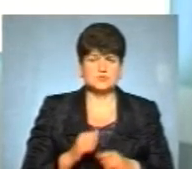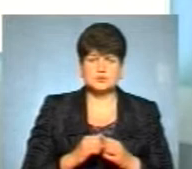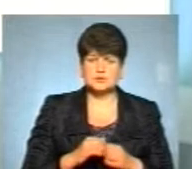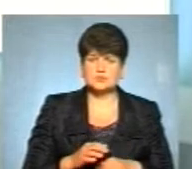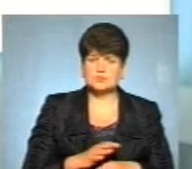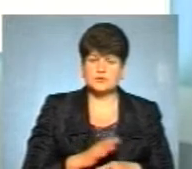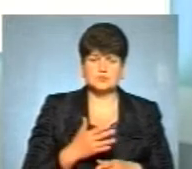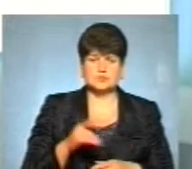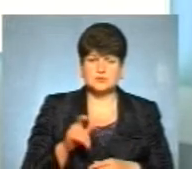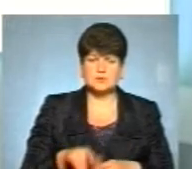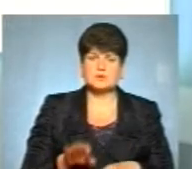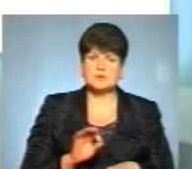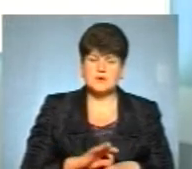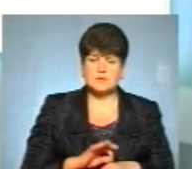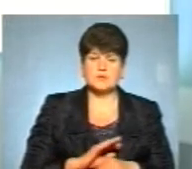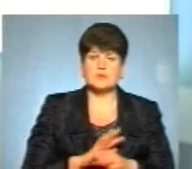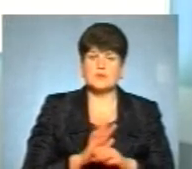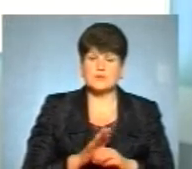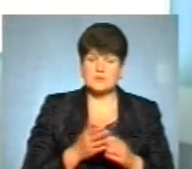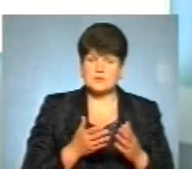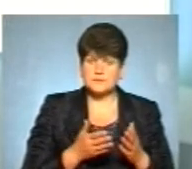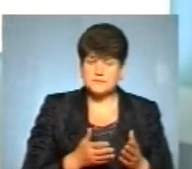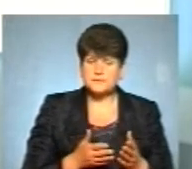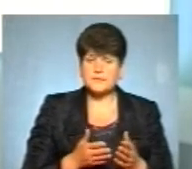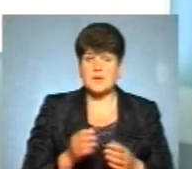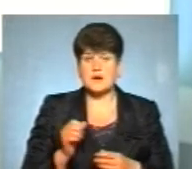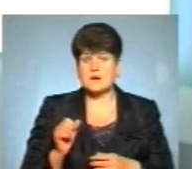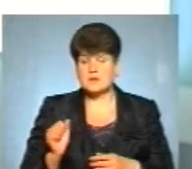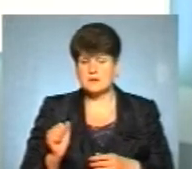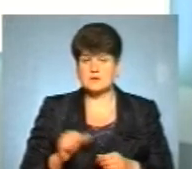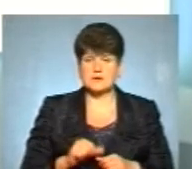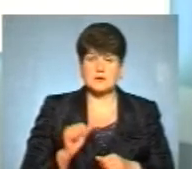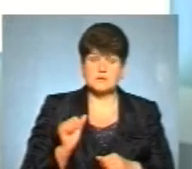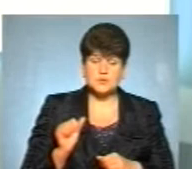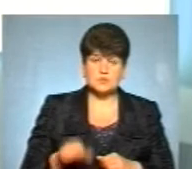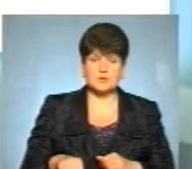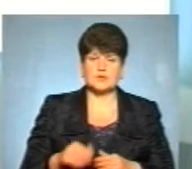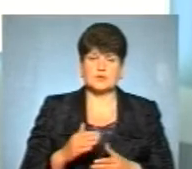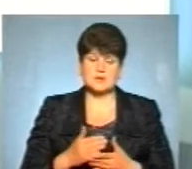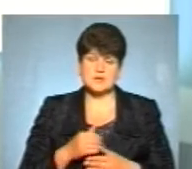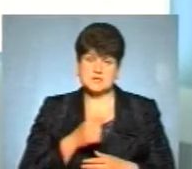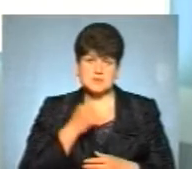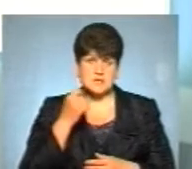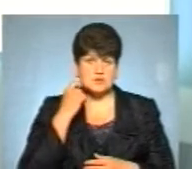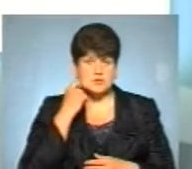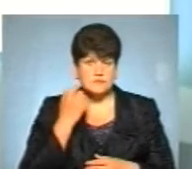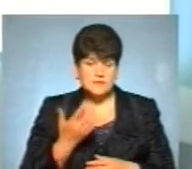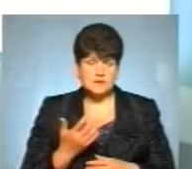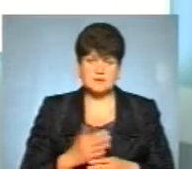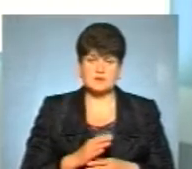буває, якщо пацієнти хворі на COVID-19, а крім того, є старший вік, крім того,